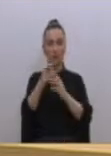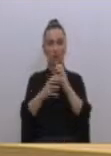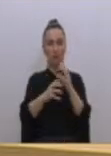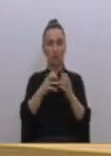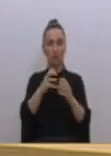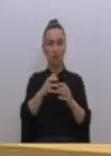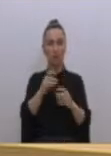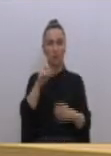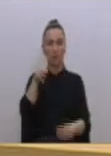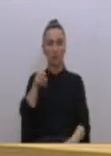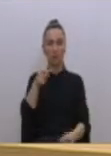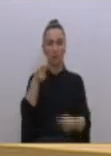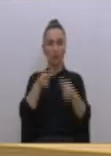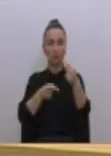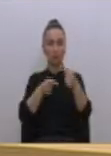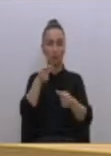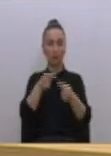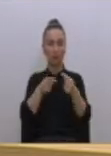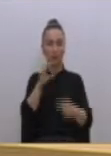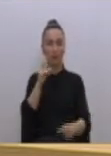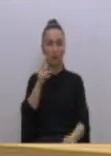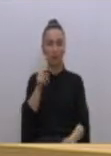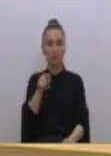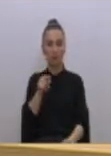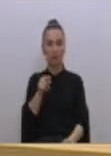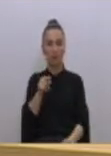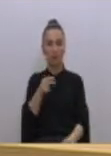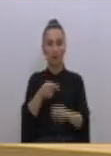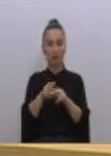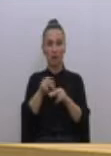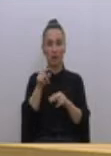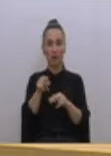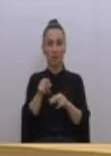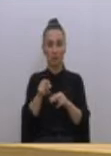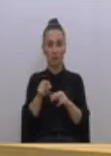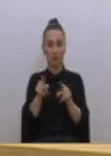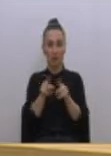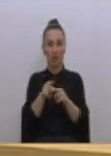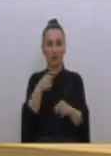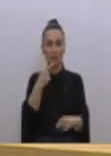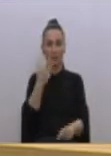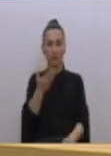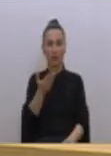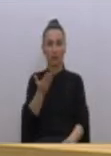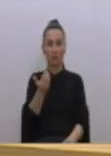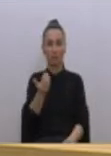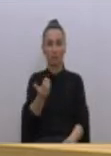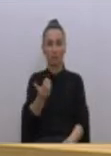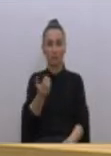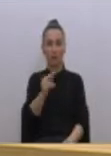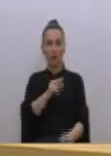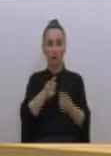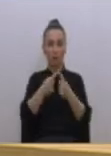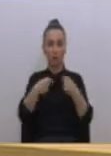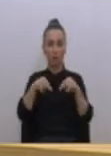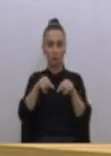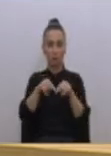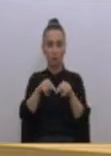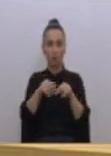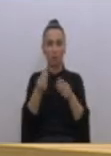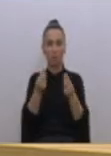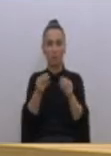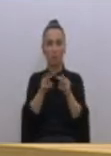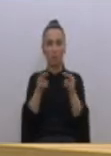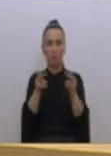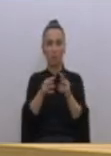რისკს ასტრაჟო დავები და მომდინარე რისკები. ანუ ეს თქვენივე, ასე ვთქვათ, თქვენივე აუდიტის სამსახურის არის, ამიტომ ფინანსთა